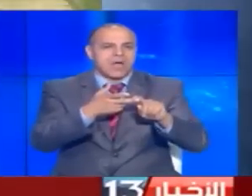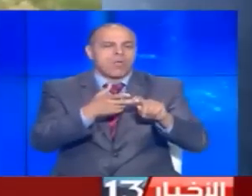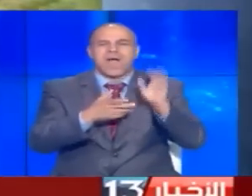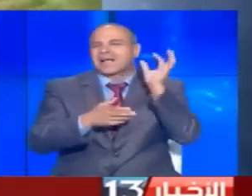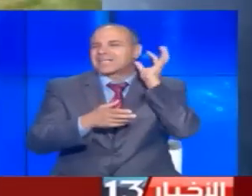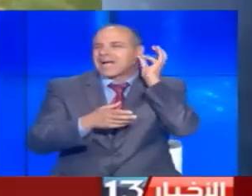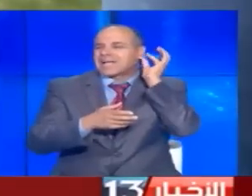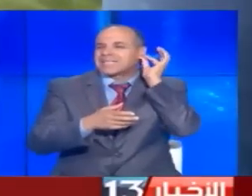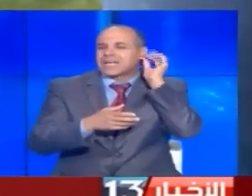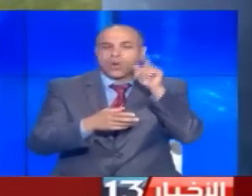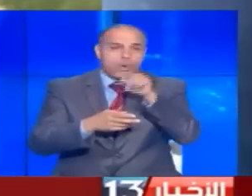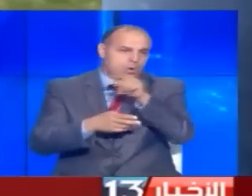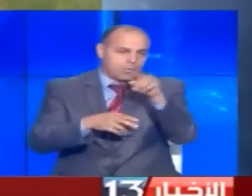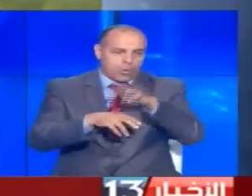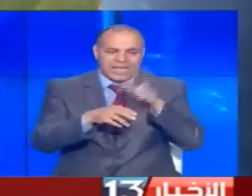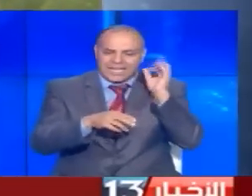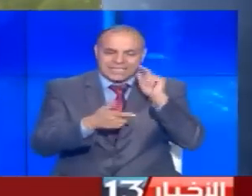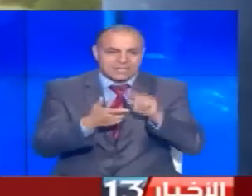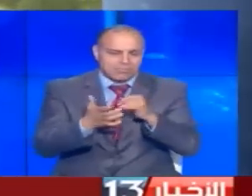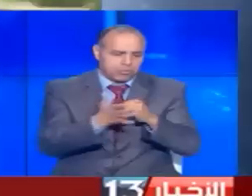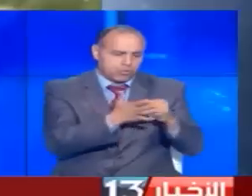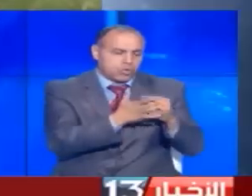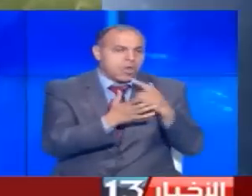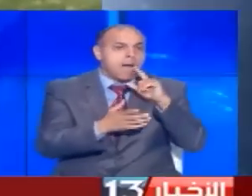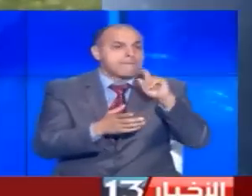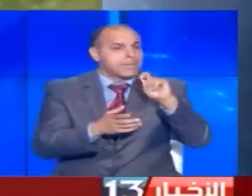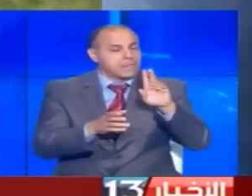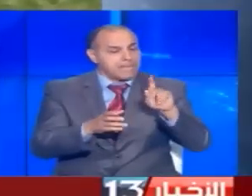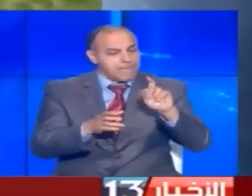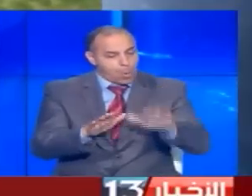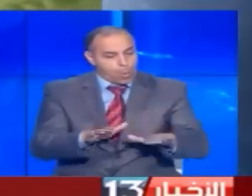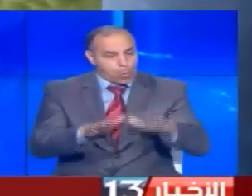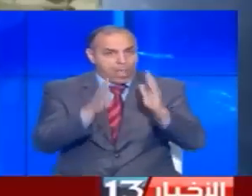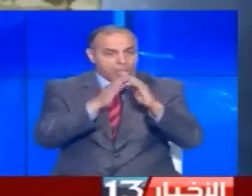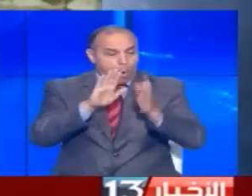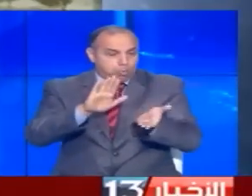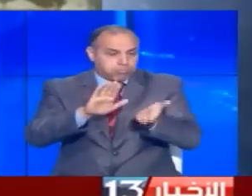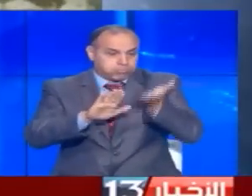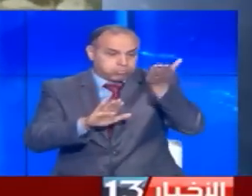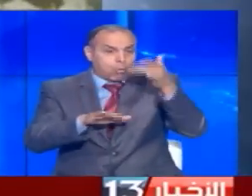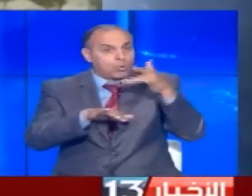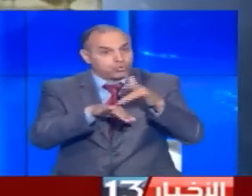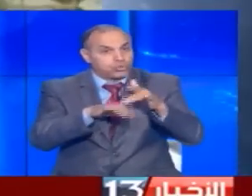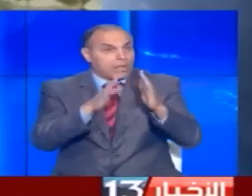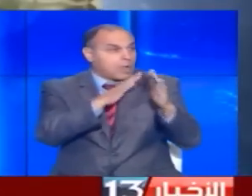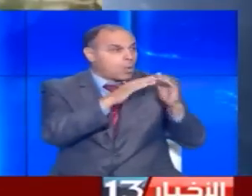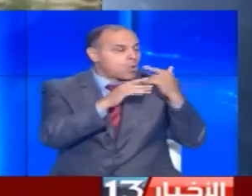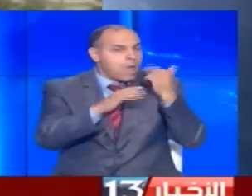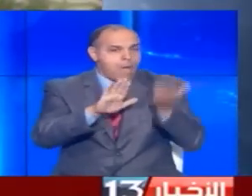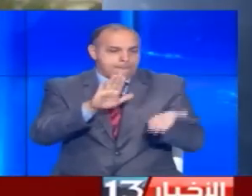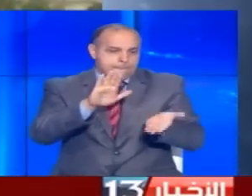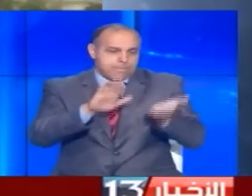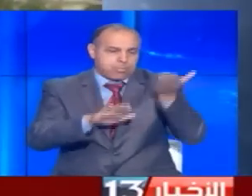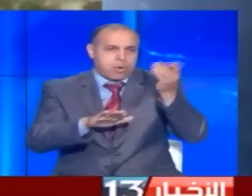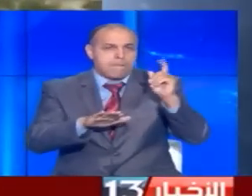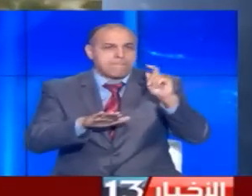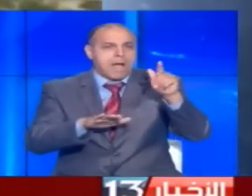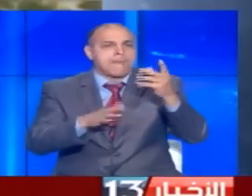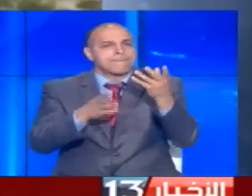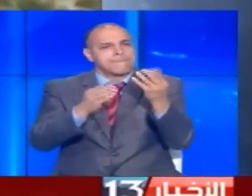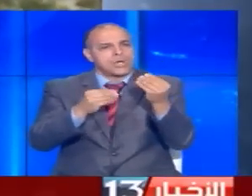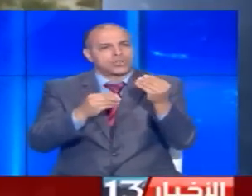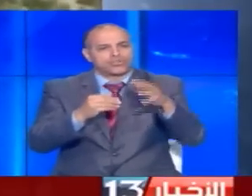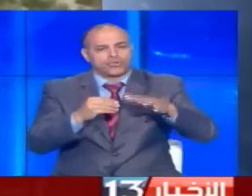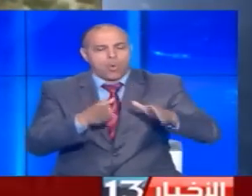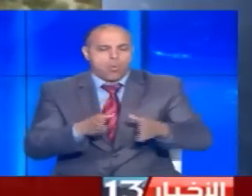العباس وفسانة من ولاية القصرين، غمرت عددا من المنازل، وأدت الأمطار أيضا إلى ارتفاع منسوب المياه بعدد